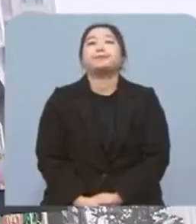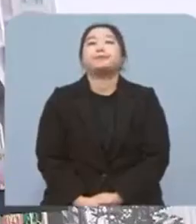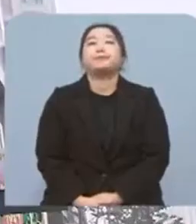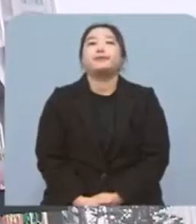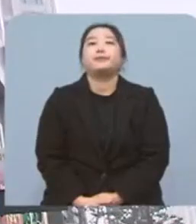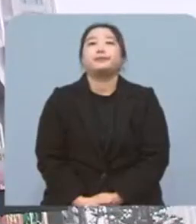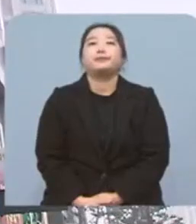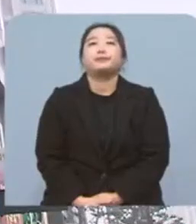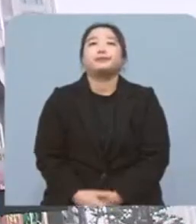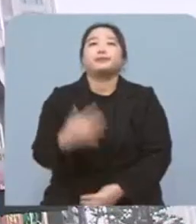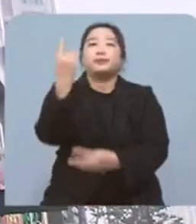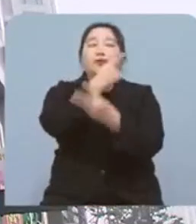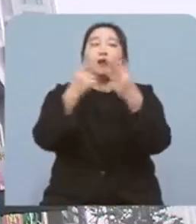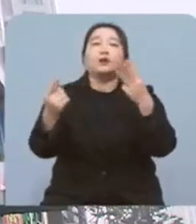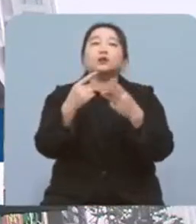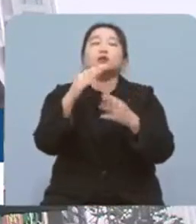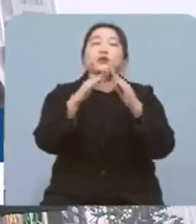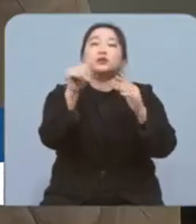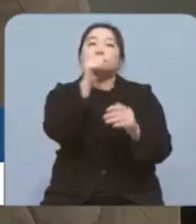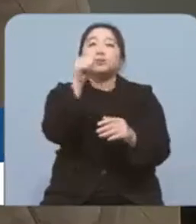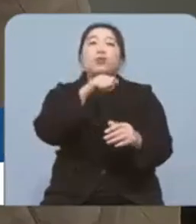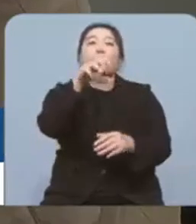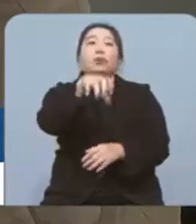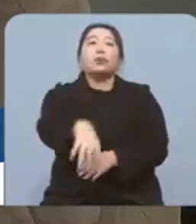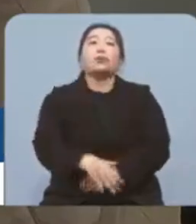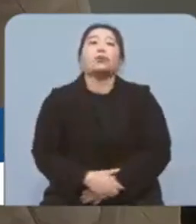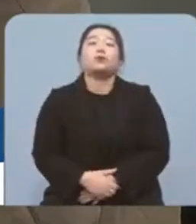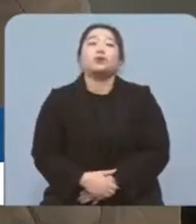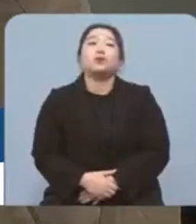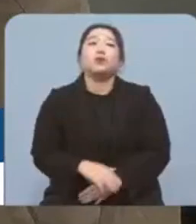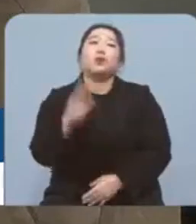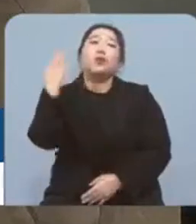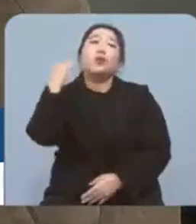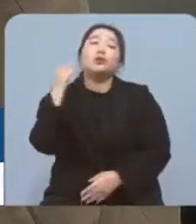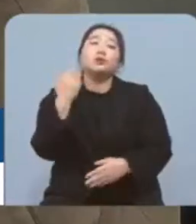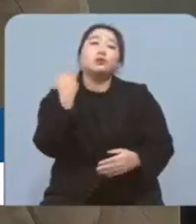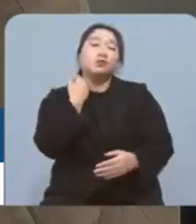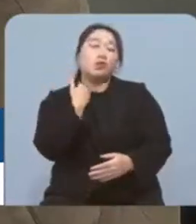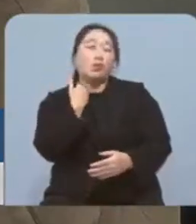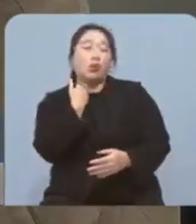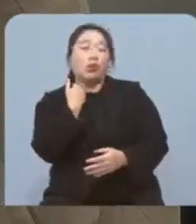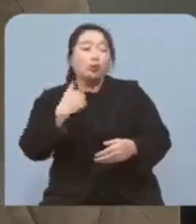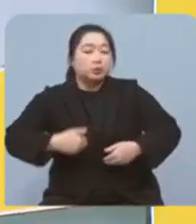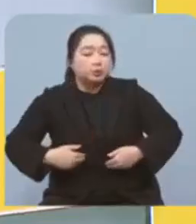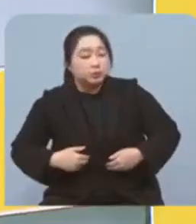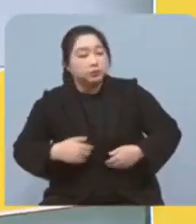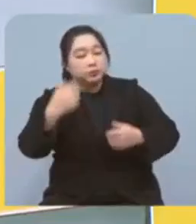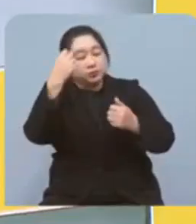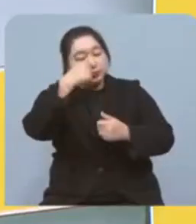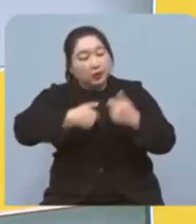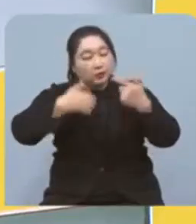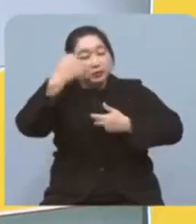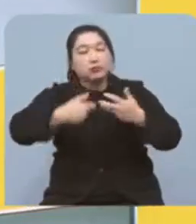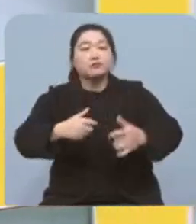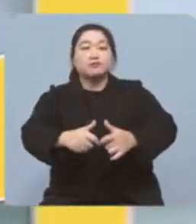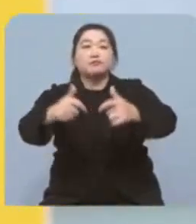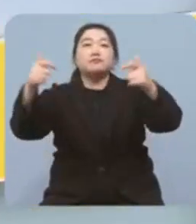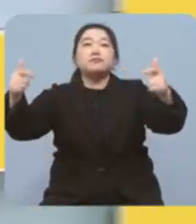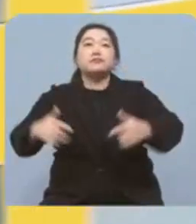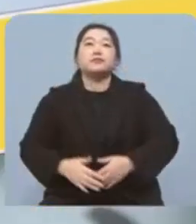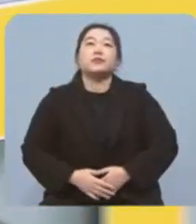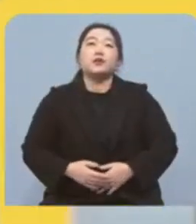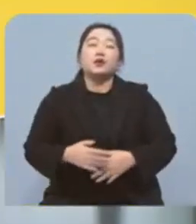기자입니다 청주의 한 공인중개 사무소입니다 요즘 전세 찾는 사람이 부쩍 늘었습니다 하지만 매물이